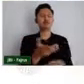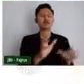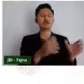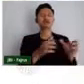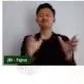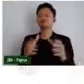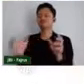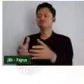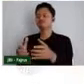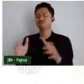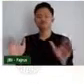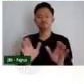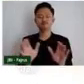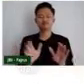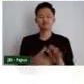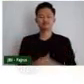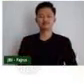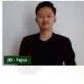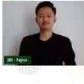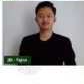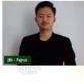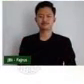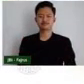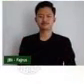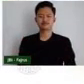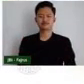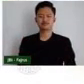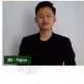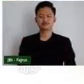mereka. Jadi kita